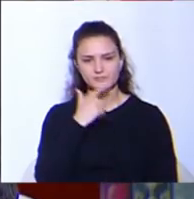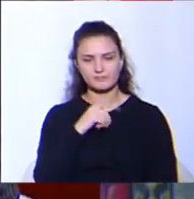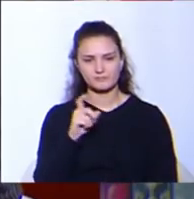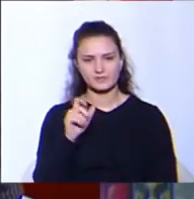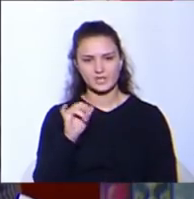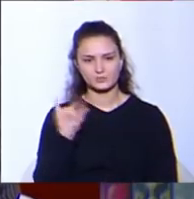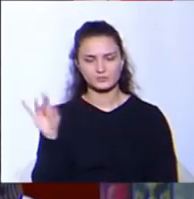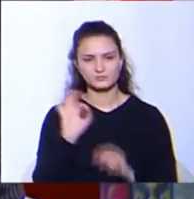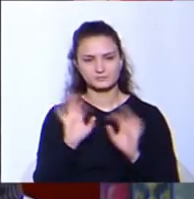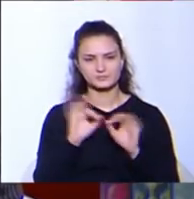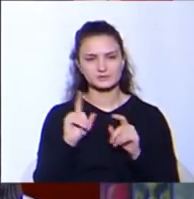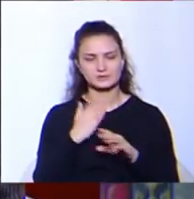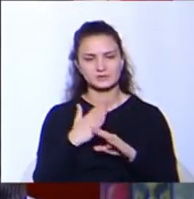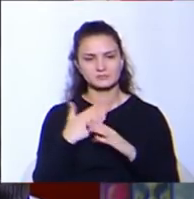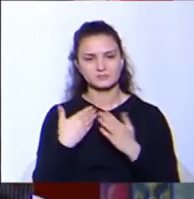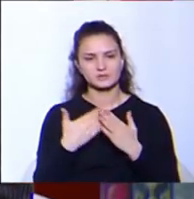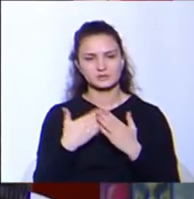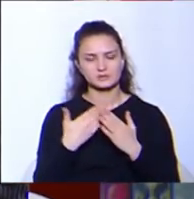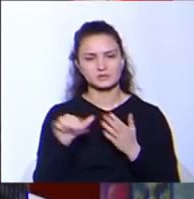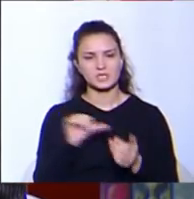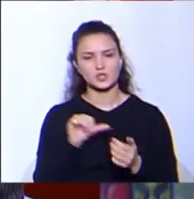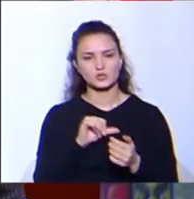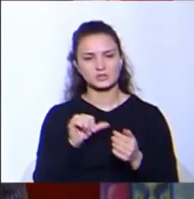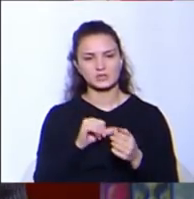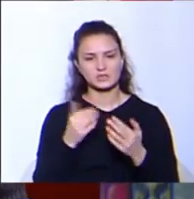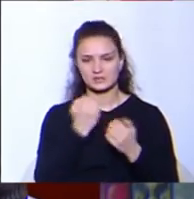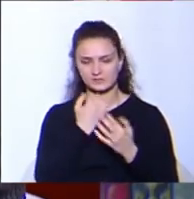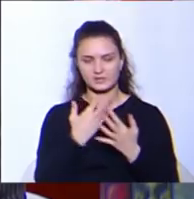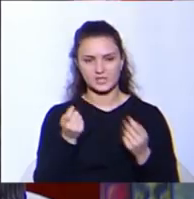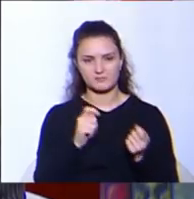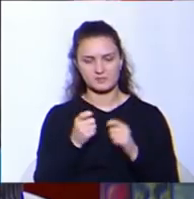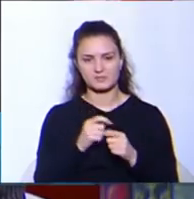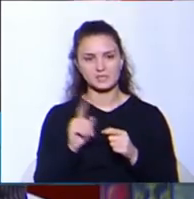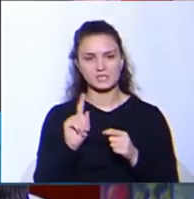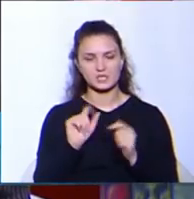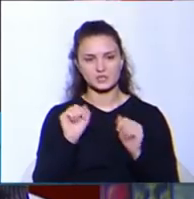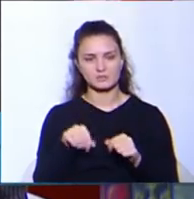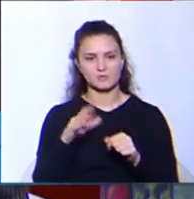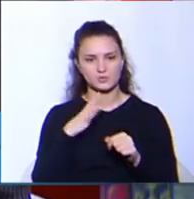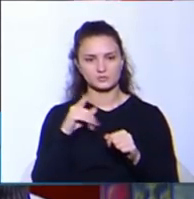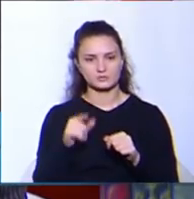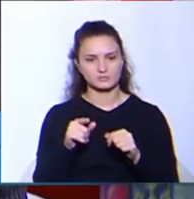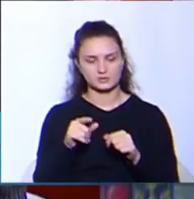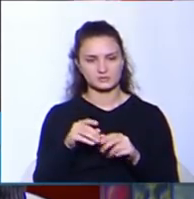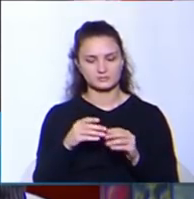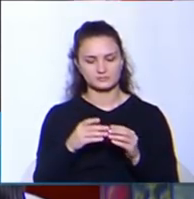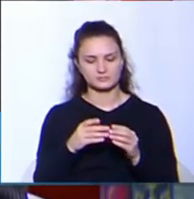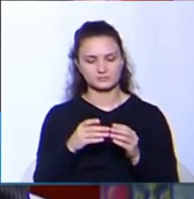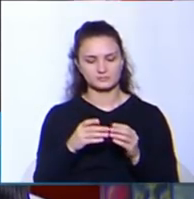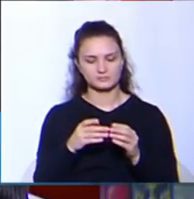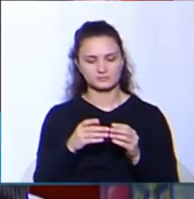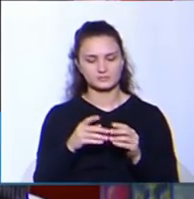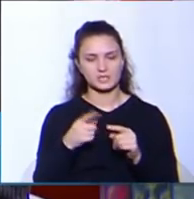ხათნაბ, ბრძანა თუ რა არის, თქვათ, ეგრეთ წოდებული ნარკოტიკული ნივთიერებები და რა ეფექტი შეიძლება მან გამოიწვიოს.